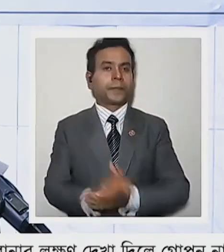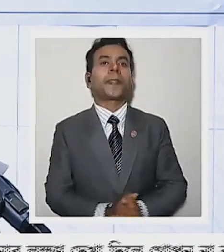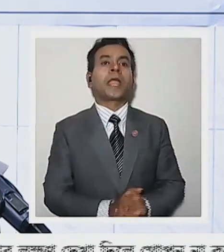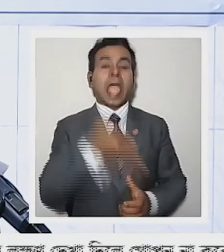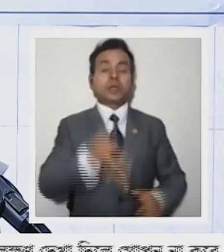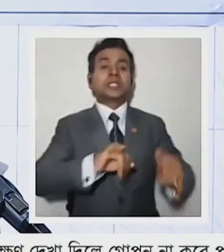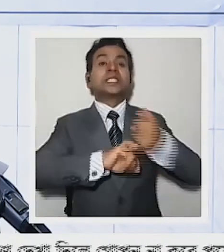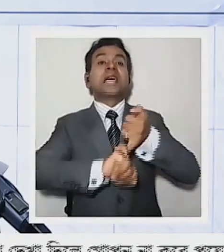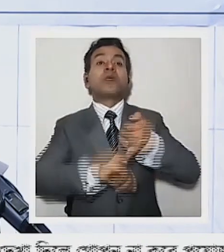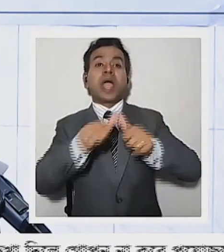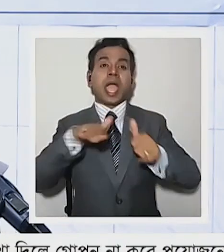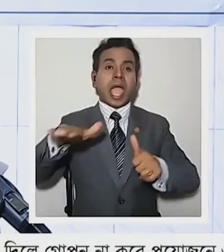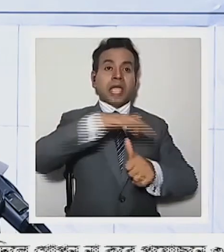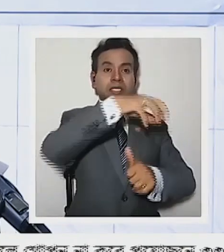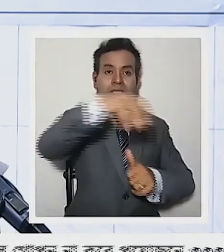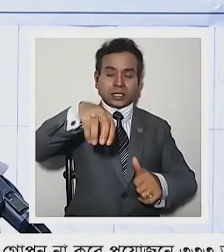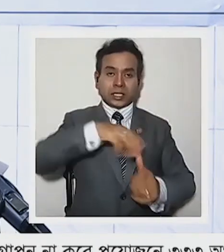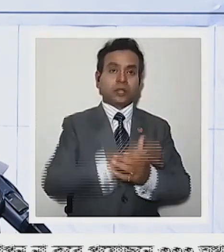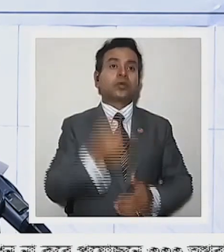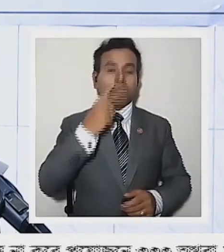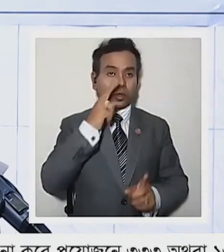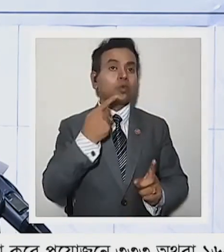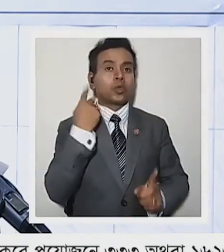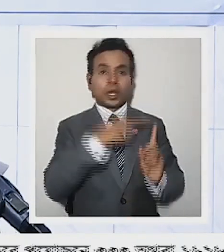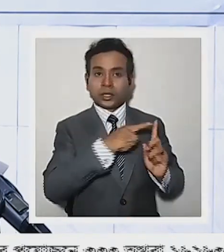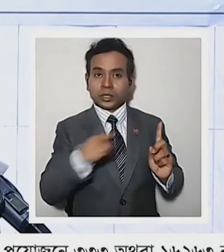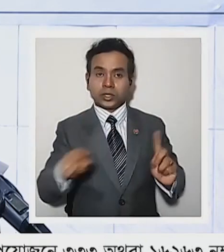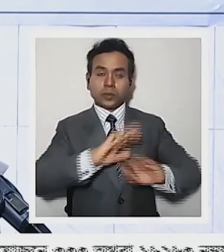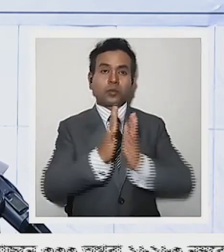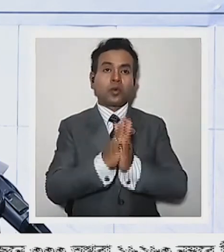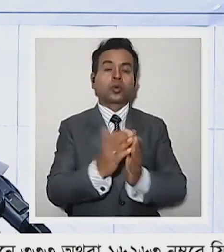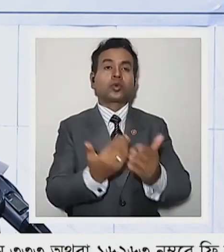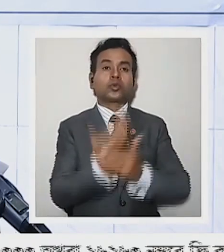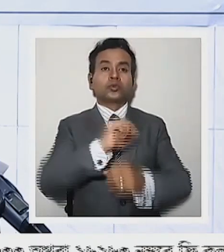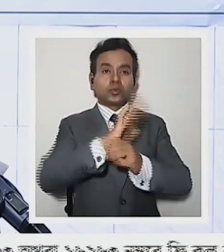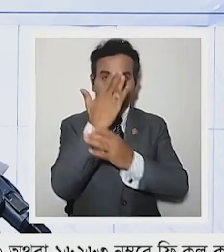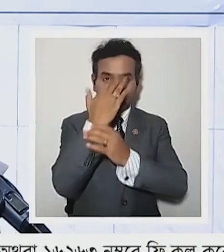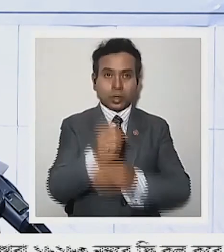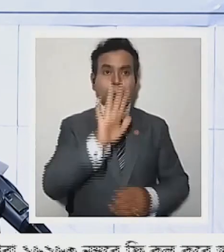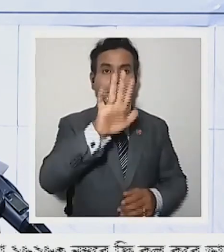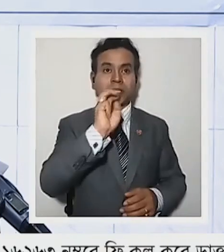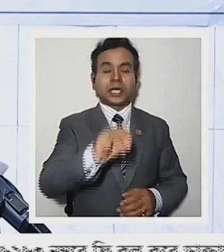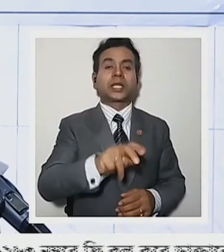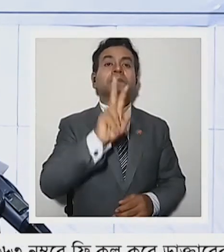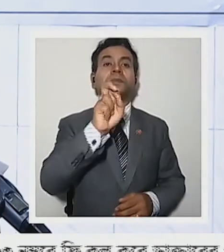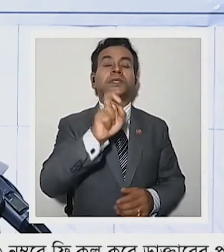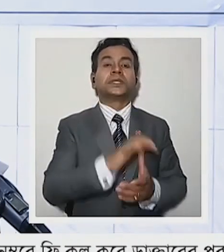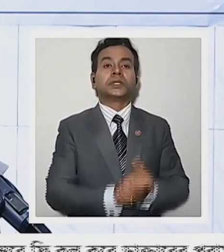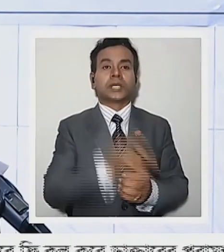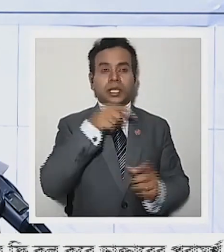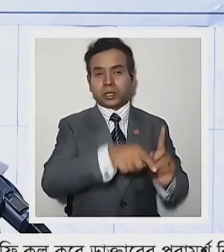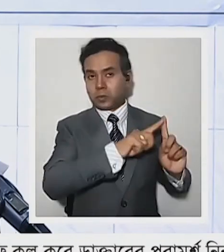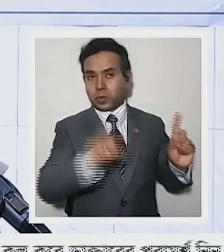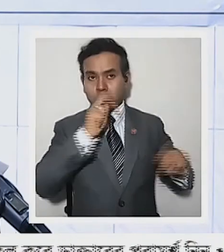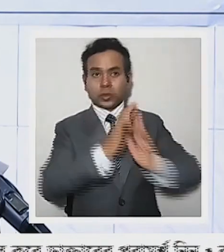ঘন্টার পরিস্থিতি এবং সর্বশেষ এ পর্যন্ত সর্বশেষ পরিস্থিতি। দক্ষিণ পূর্ব এশিয়ার দিকে যদি তাকাই তাহলে আমরা দেখি যে ২৪ ঘন্টা